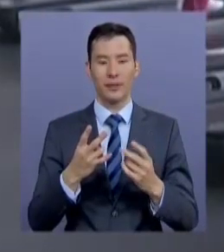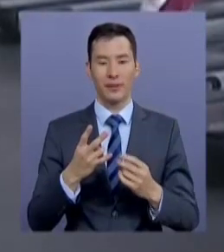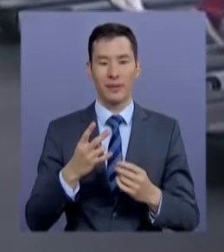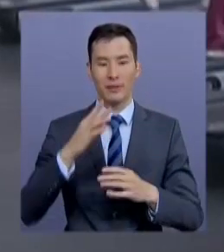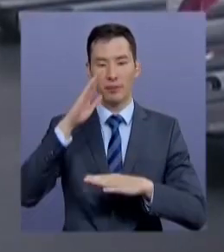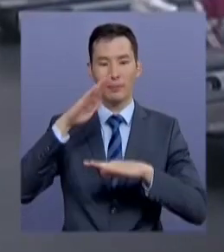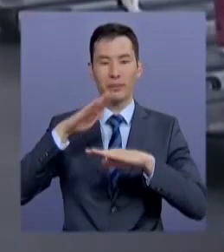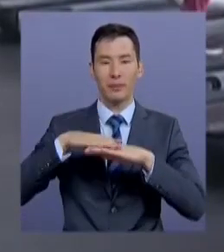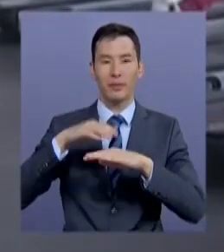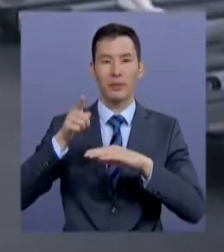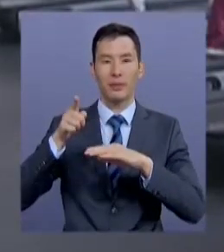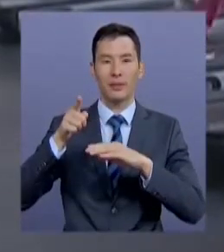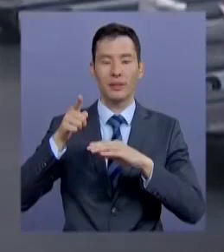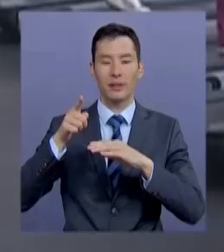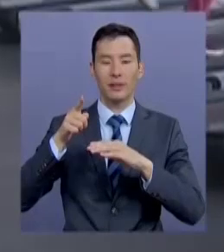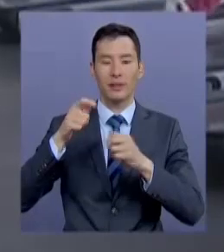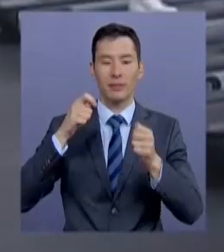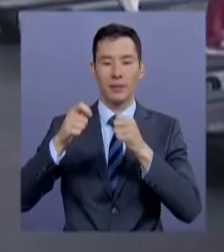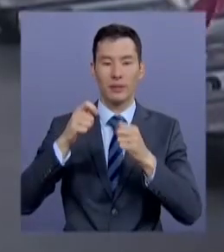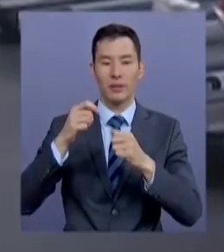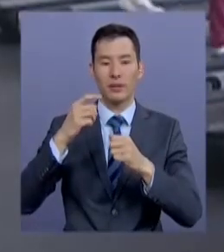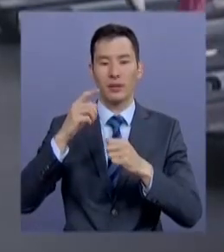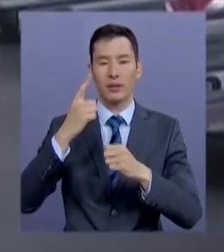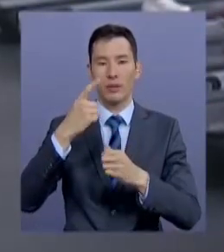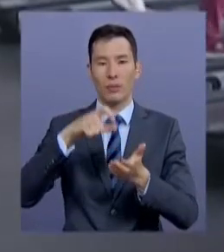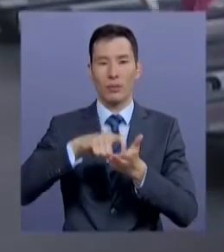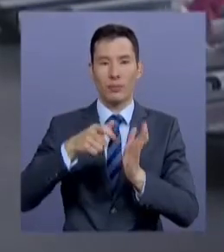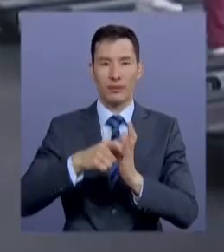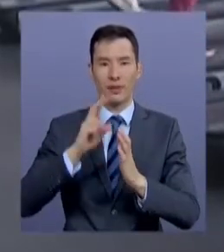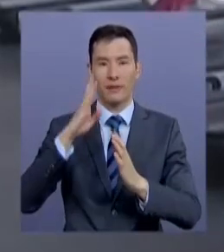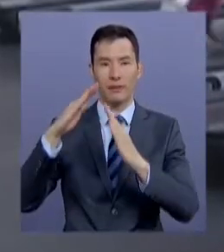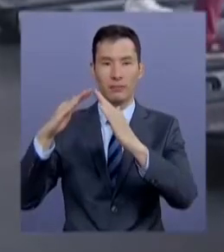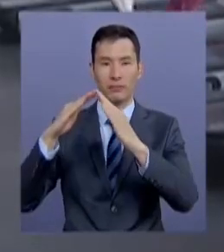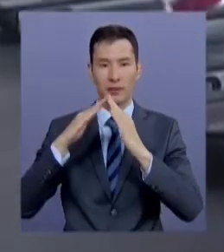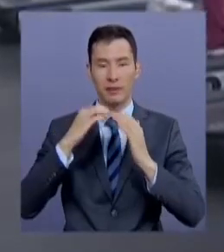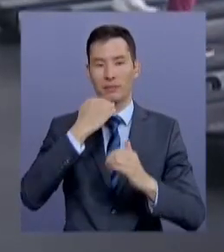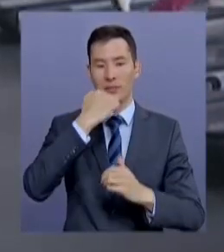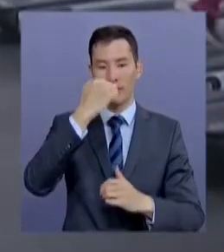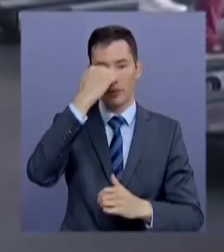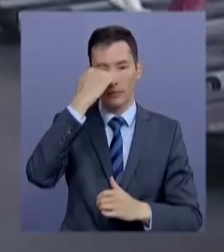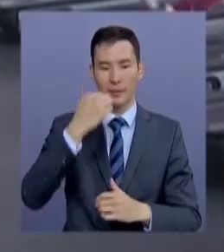Үкімет тарапынан бір бөлмелі пәтер алып жатырмын бақытты отбасымен, оған да шүкір. АСП-ға да іліндік.